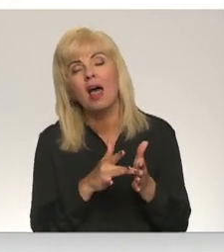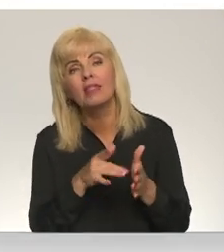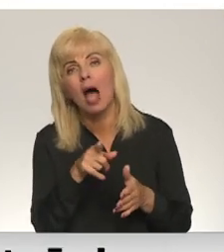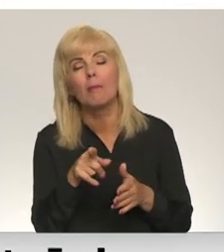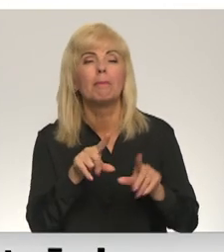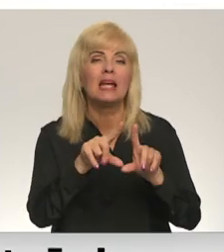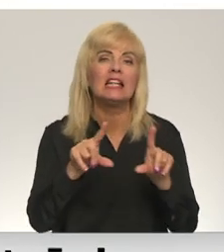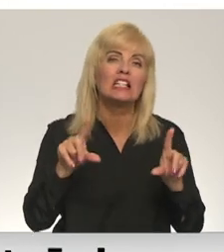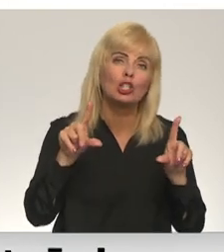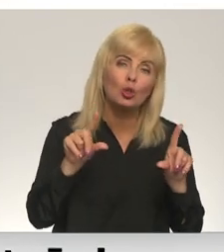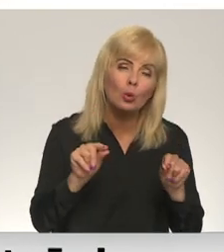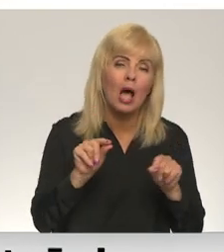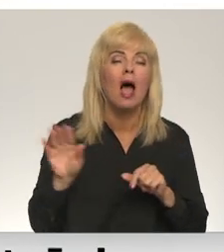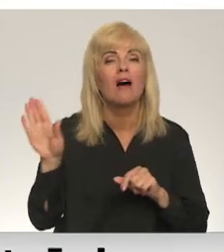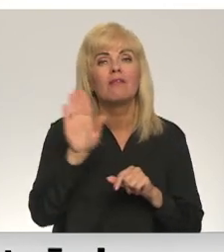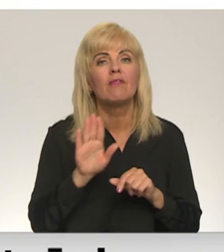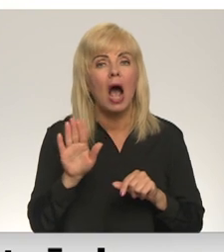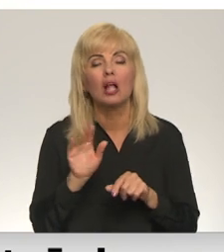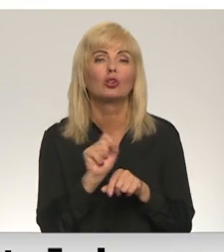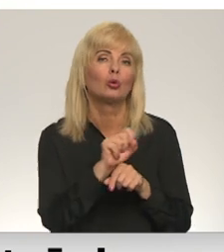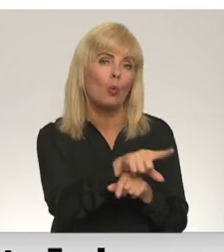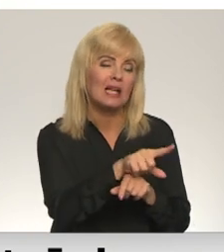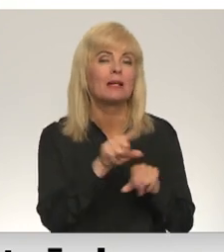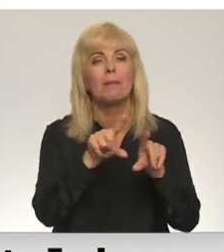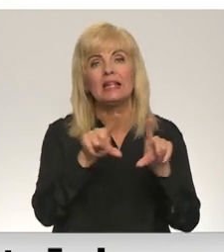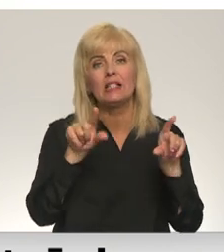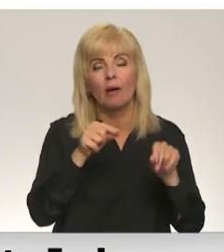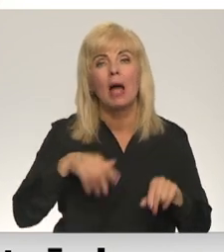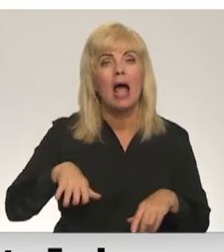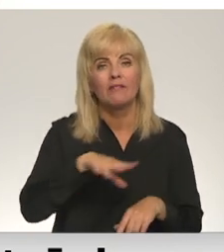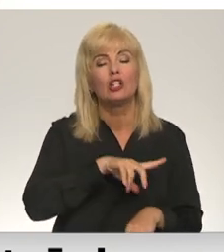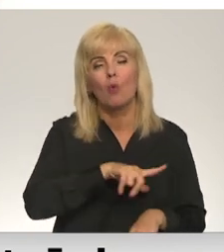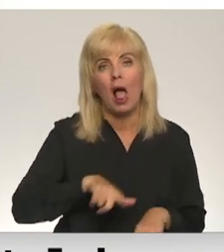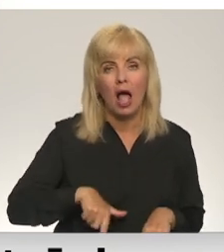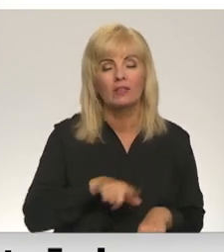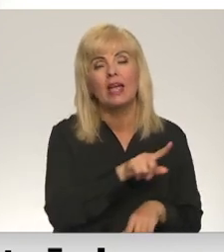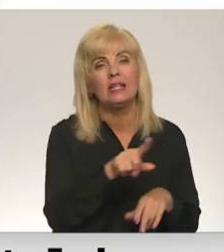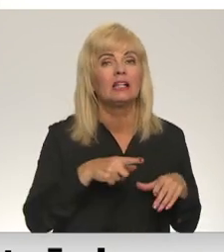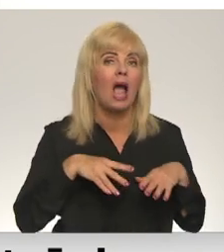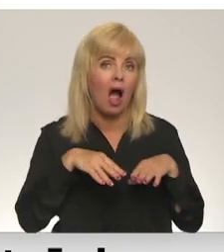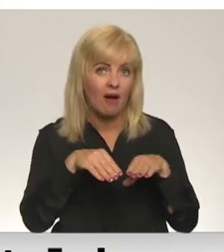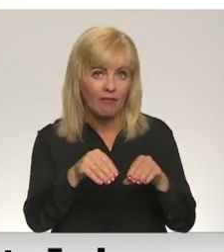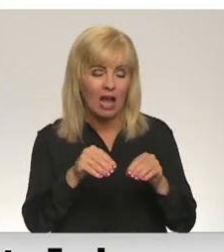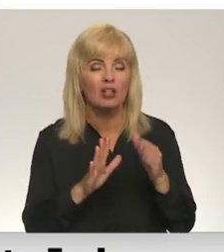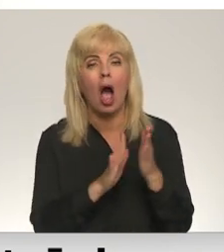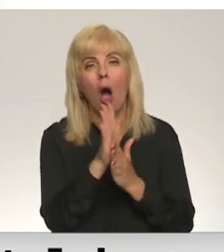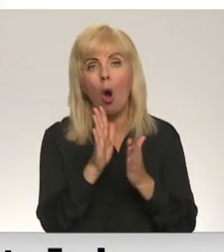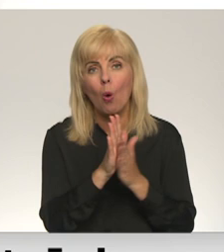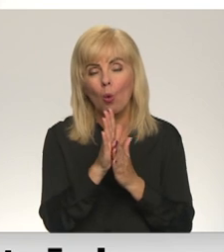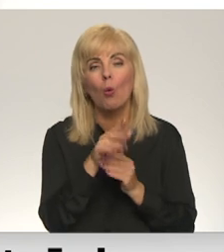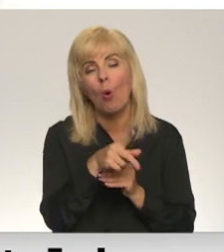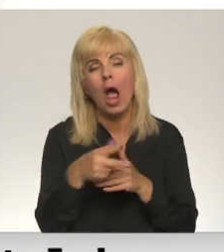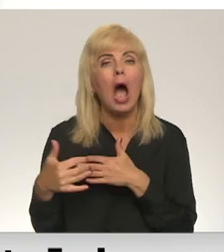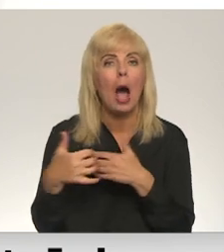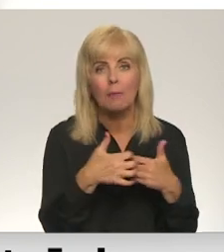kādai institūcijai, valsts nozīmētai institūcijai visā Latvijā būtu jāveic šie latvāņu